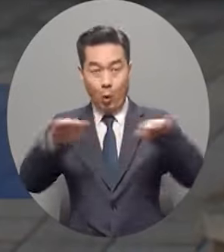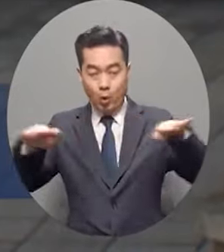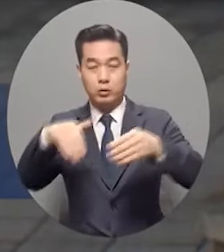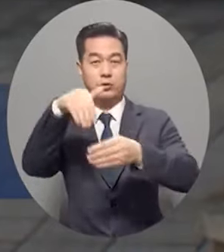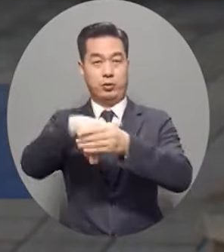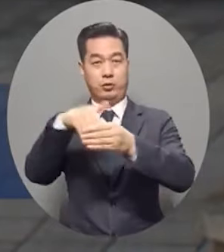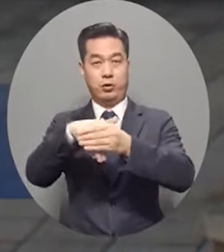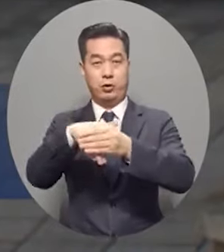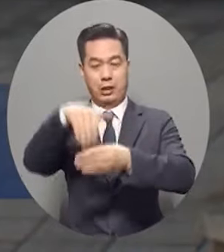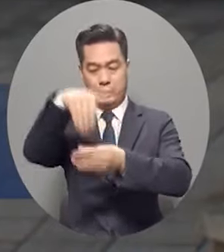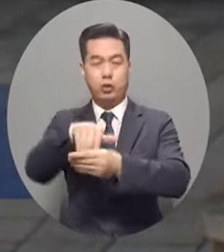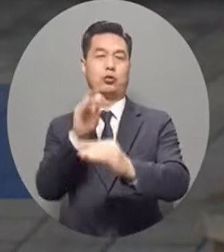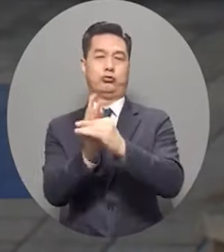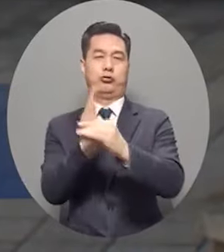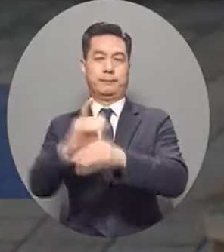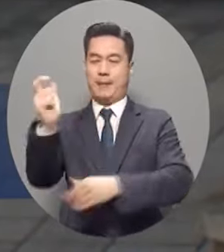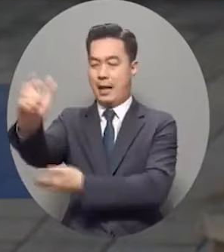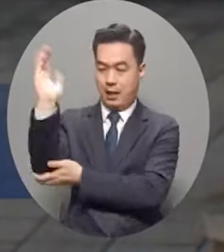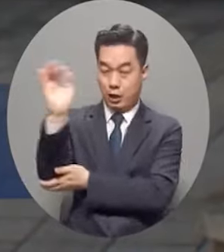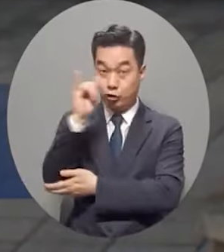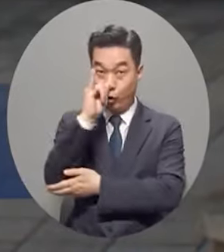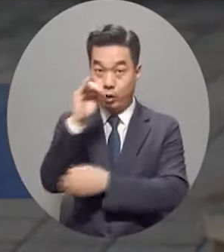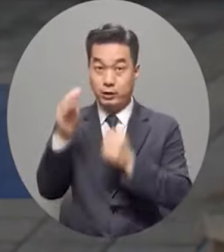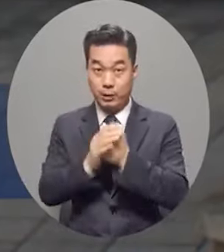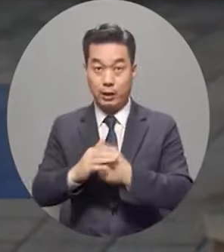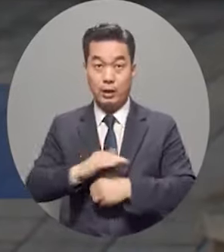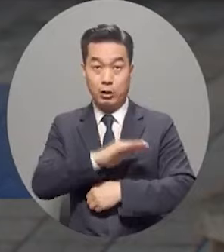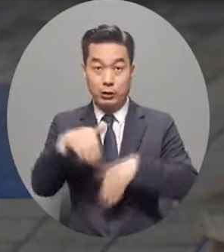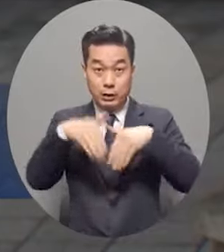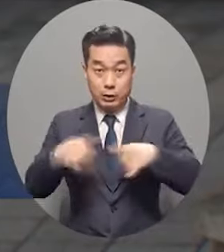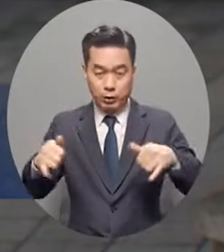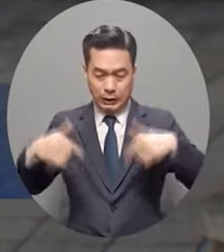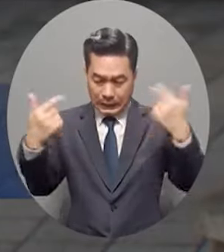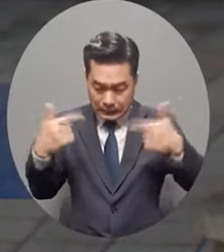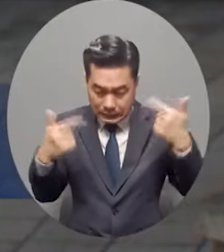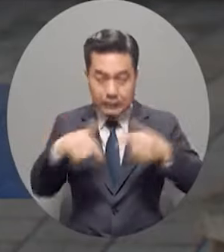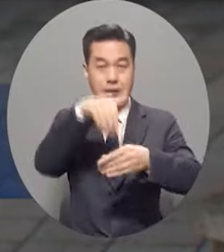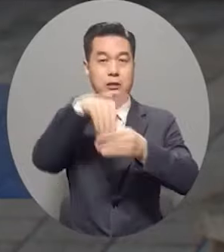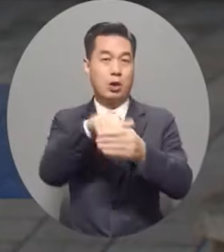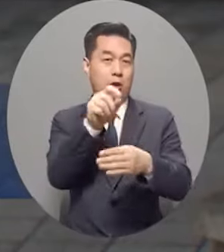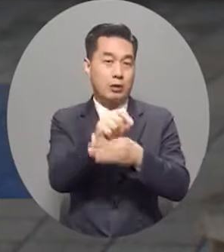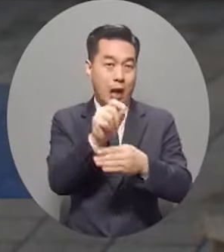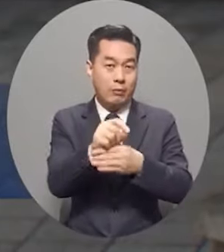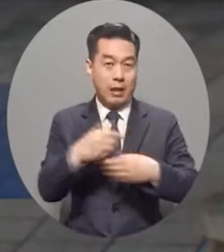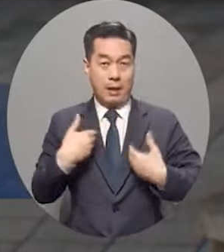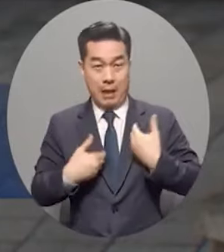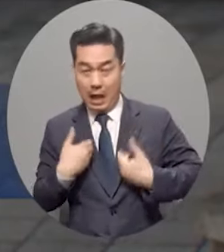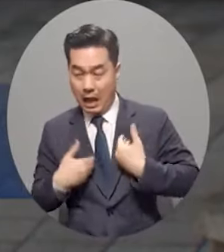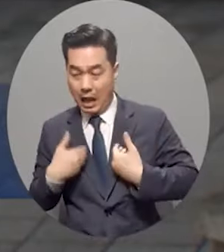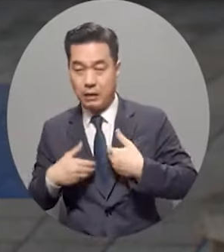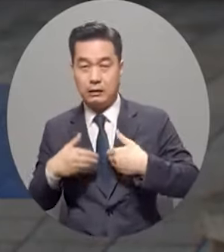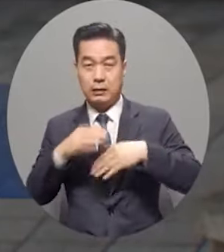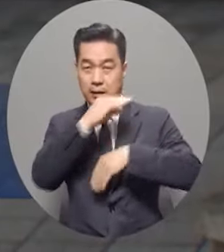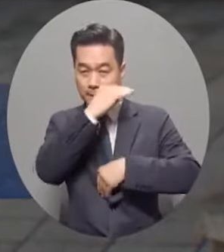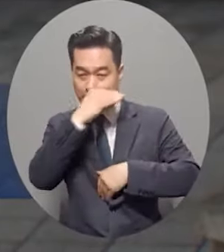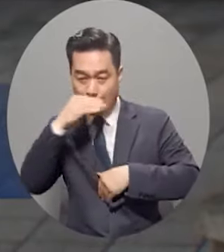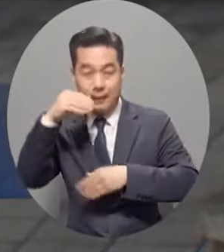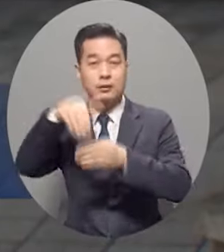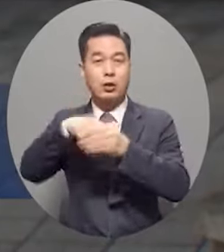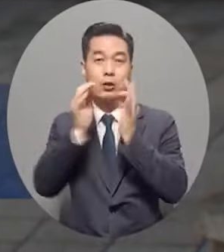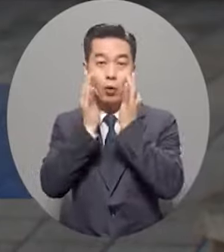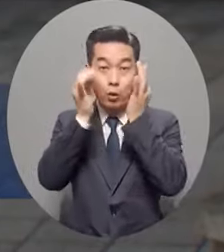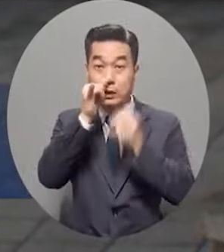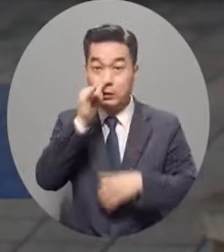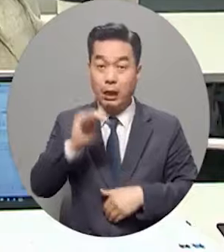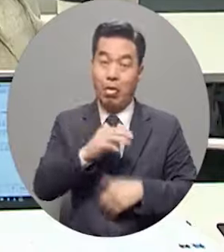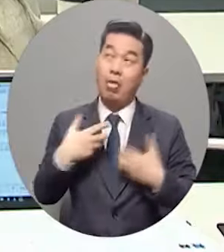중립 강조하셨고 우리 직원들은 불철주야 선거사무에 투입되면서 누구보다 공정선거를 위해 노력하고 있는데 직원들의